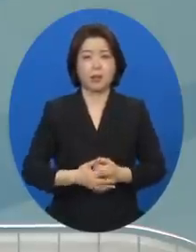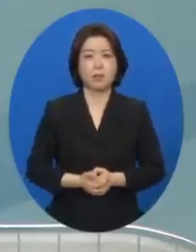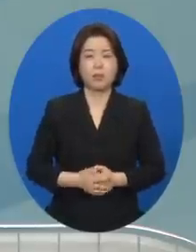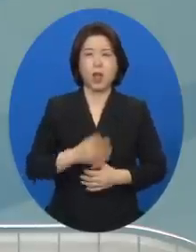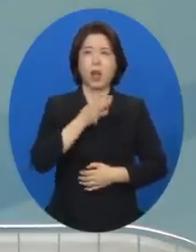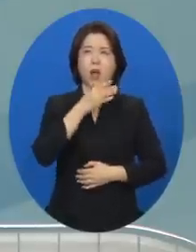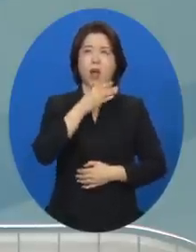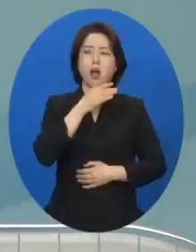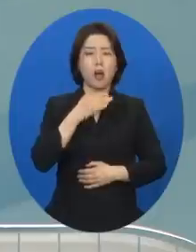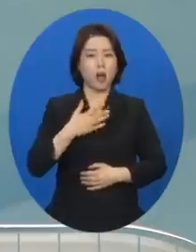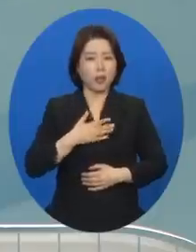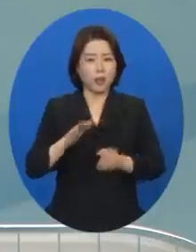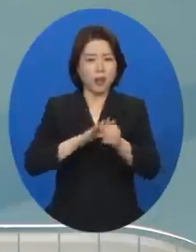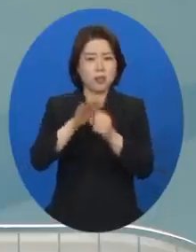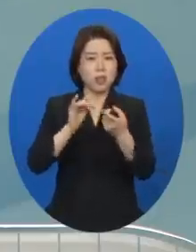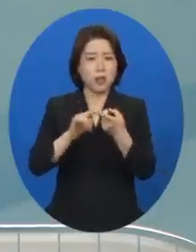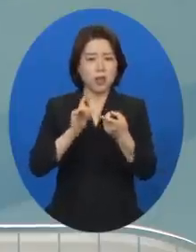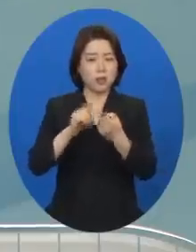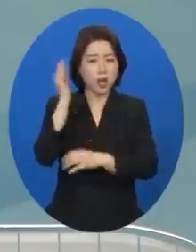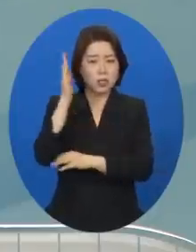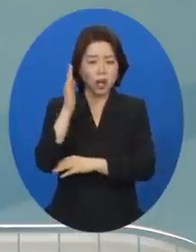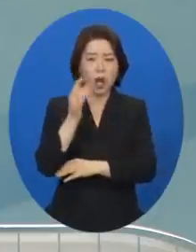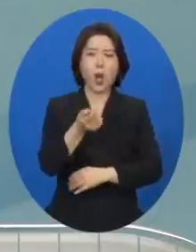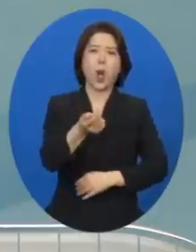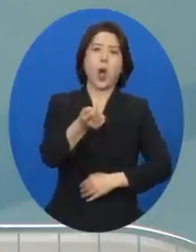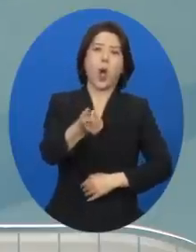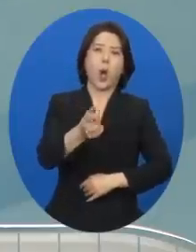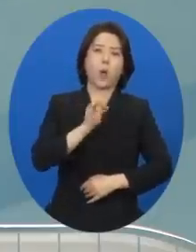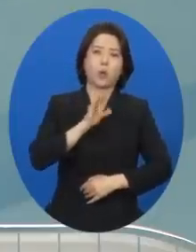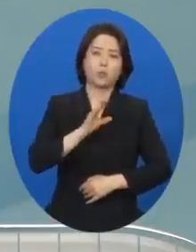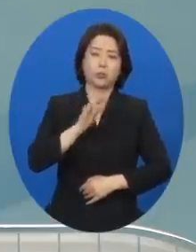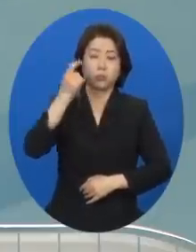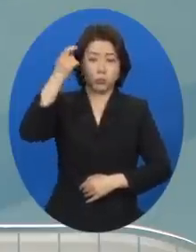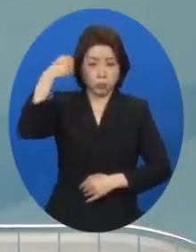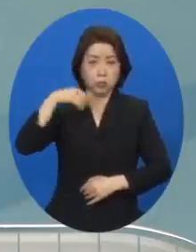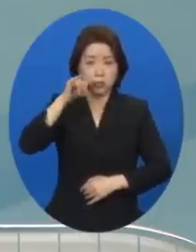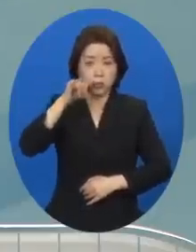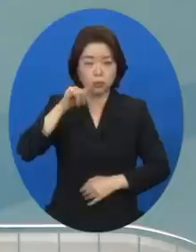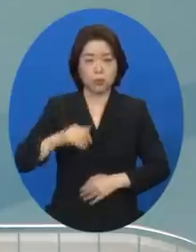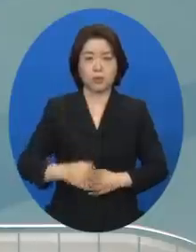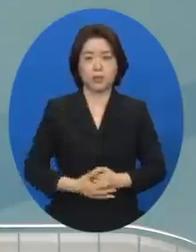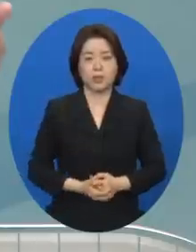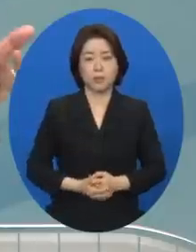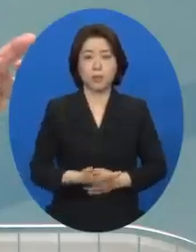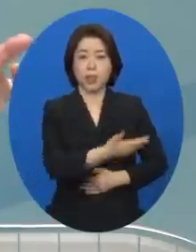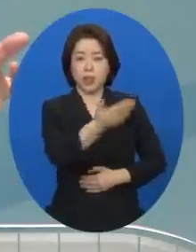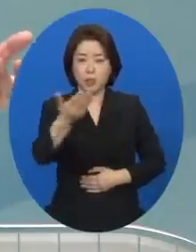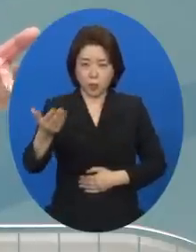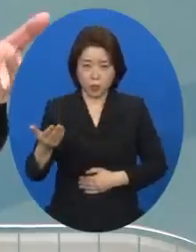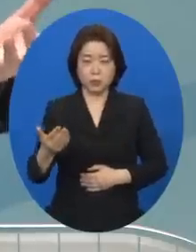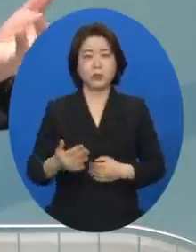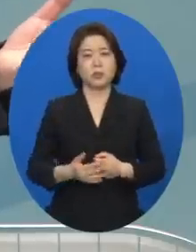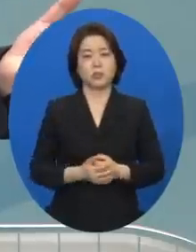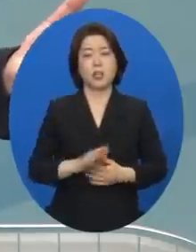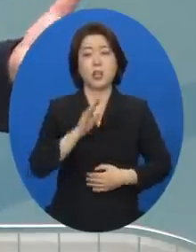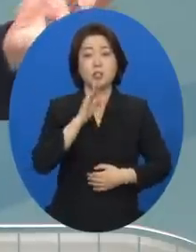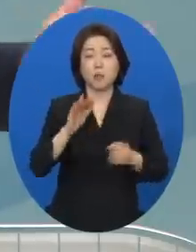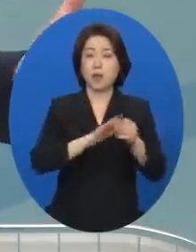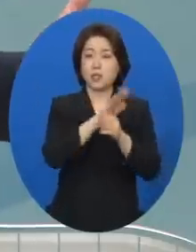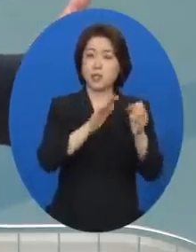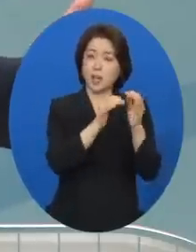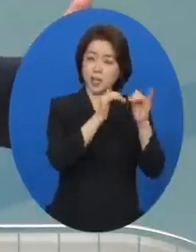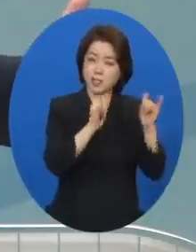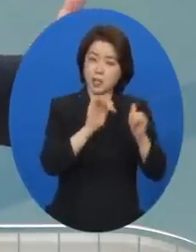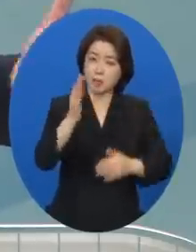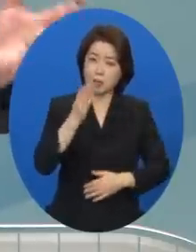아 그러고 보니까 제가 사랑에 대한 설교를 너무 적게 한 것 같은 느낌이 드는 거예요 여러분은 정말 사랑의 사람이